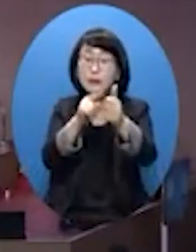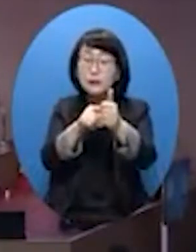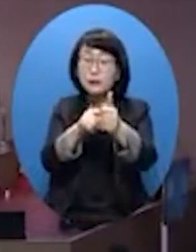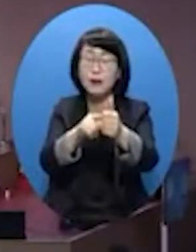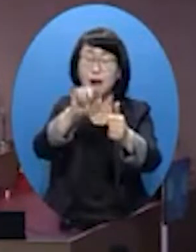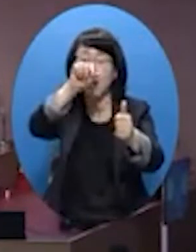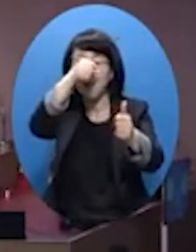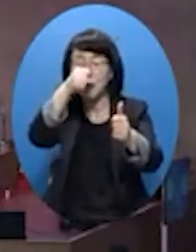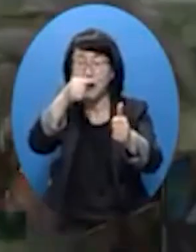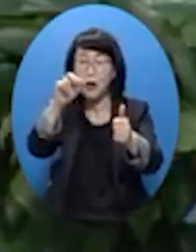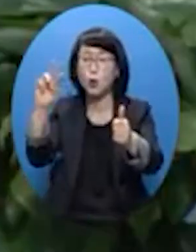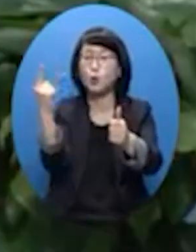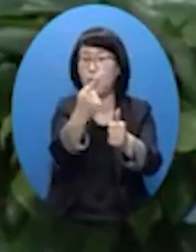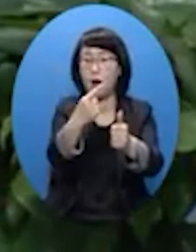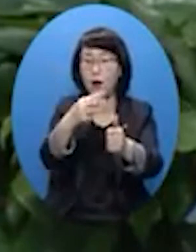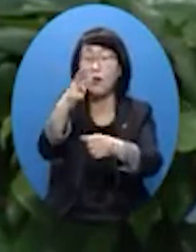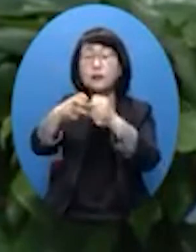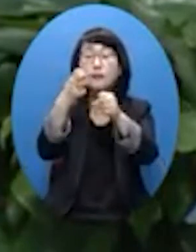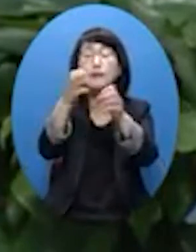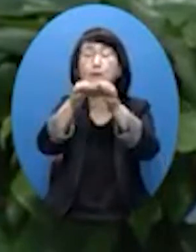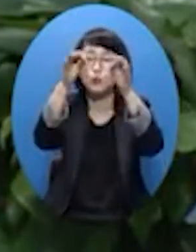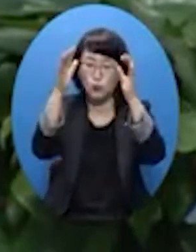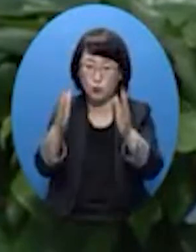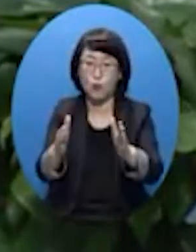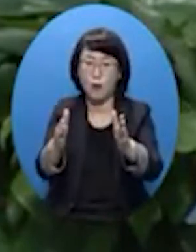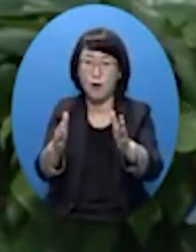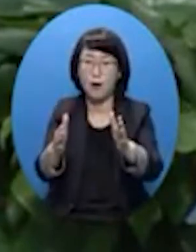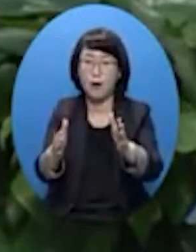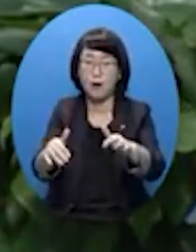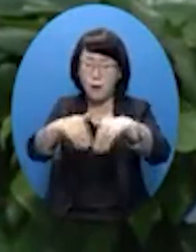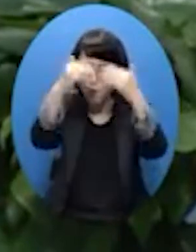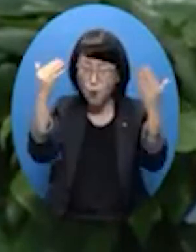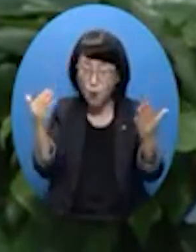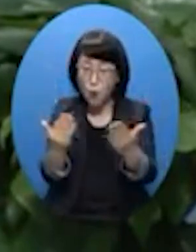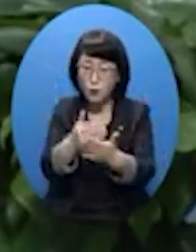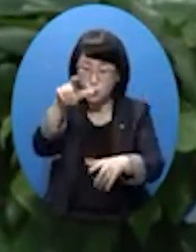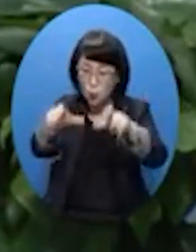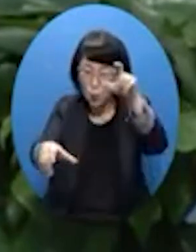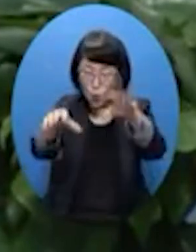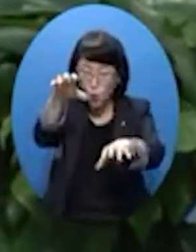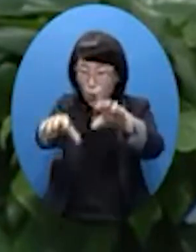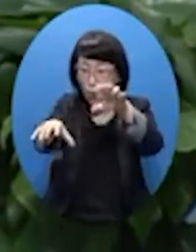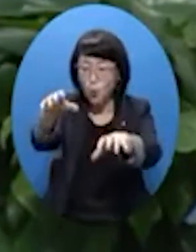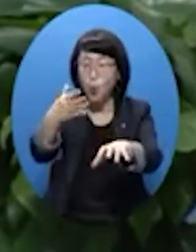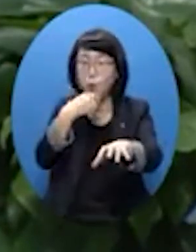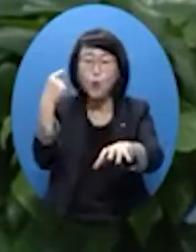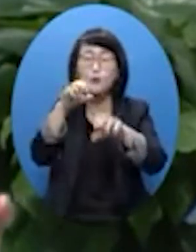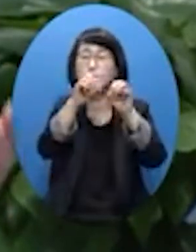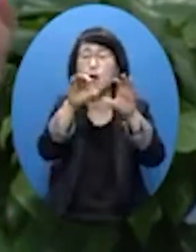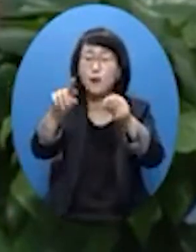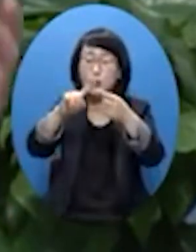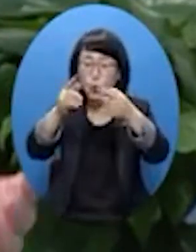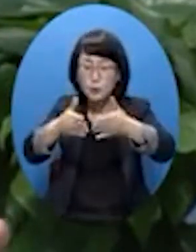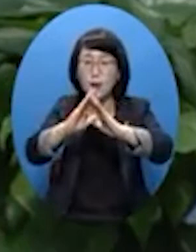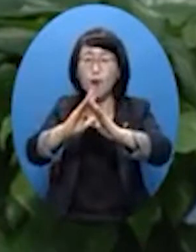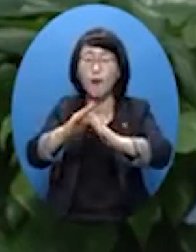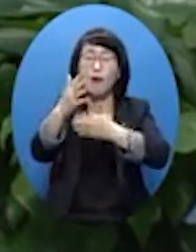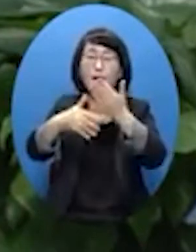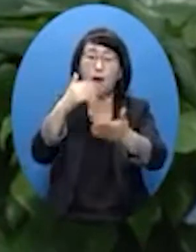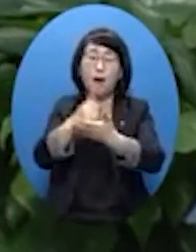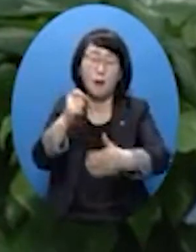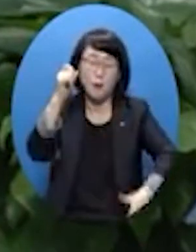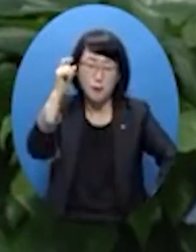아프리카에서 33년 다 모르면서 온 지 역 의 보험을 잘하고 괴를 세우고 하면 위대한